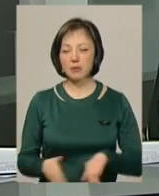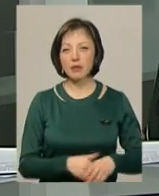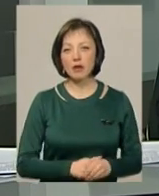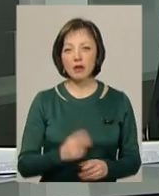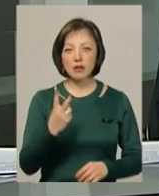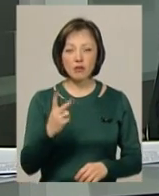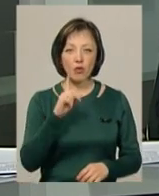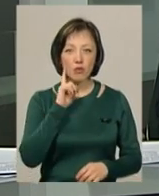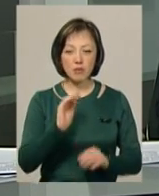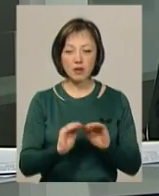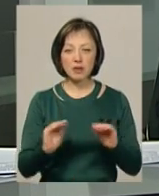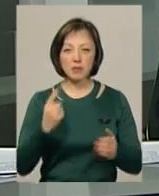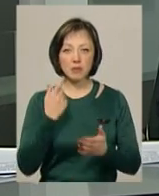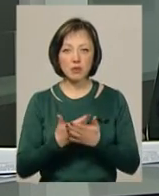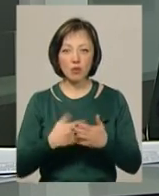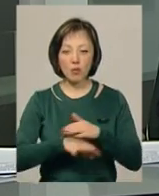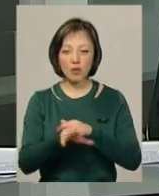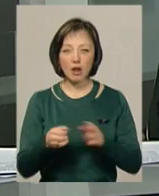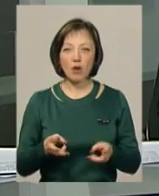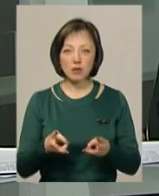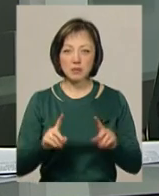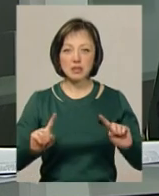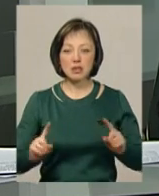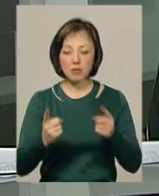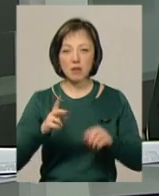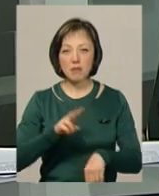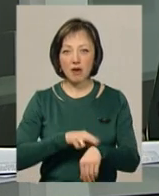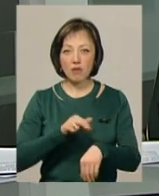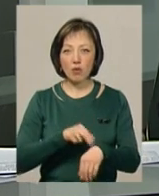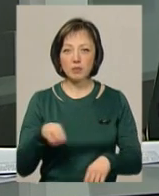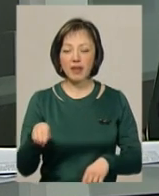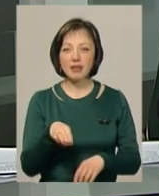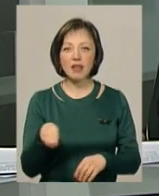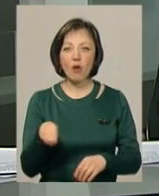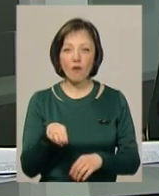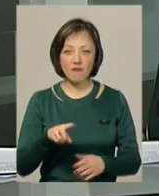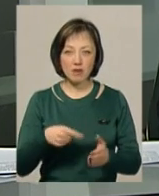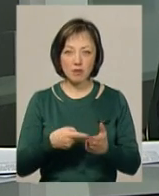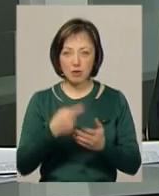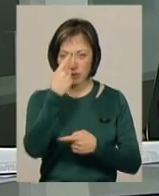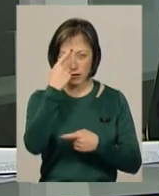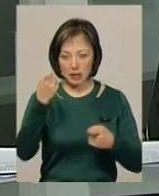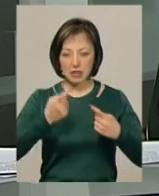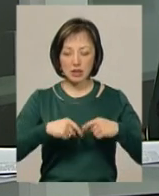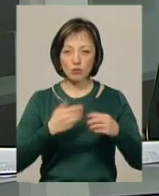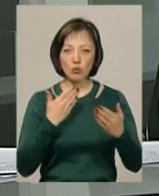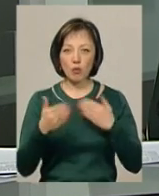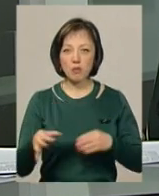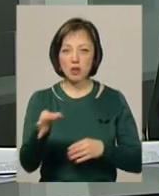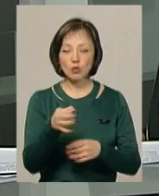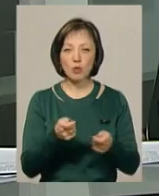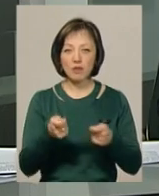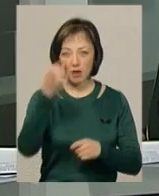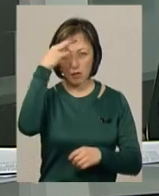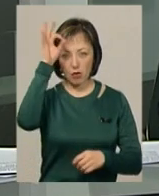Двох підлітків, яких підозрюють в обкраданні котельні, затримали правоохоронці у Теофіпалі. Про це повідомляє сектор комунікації обласного управління